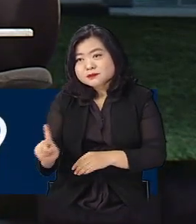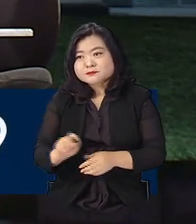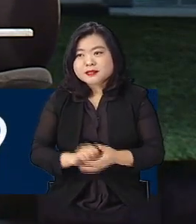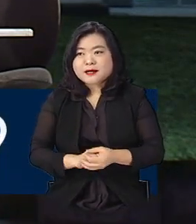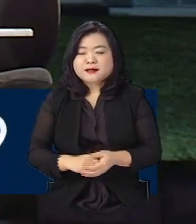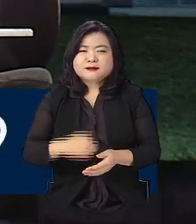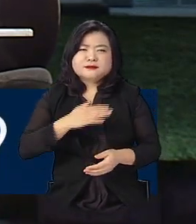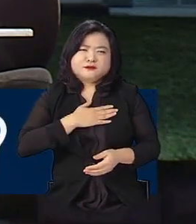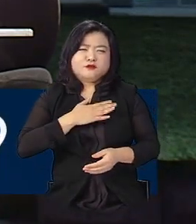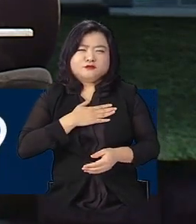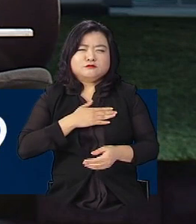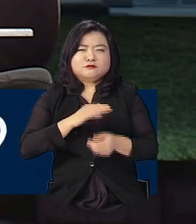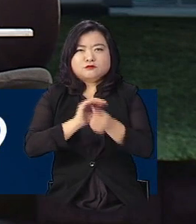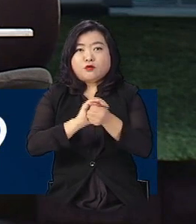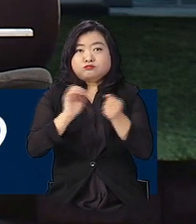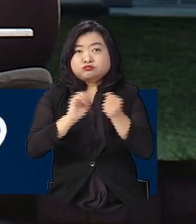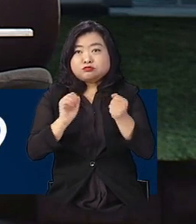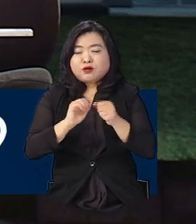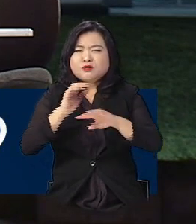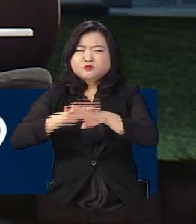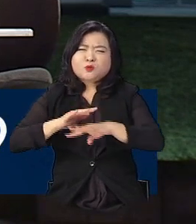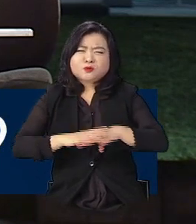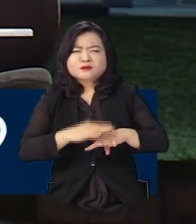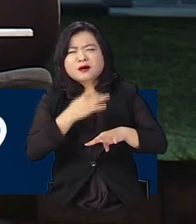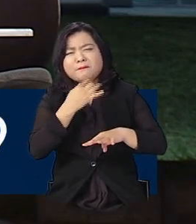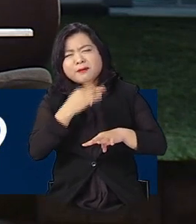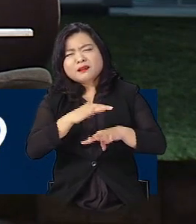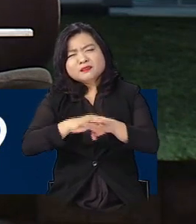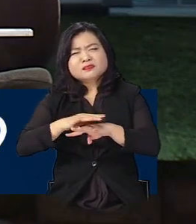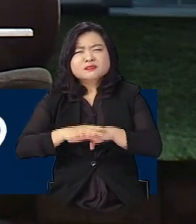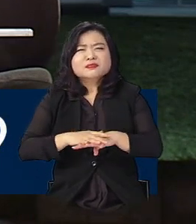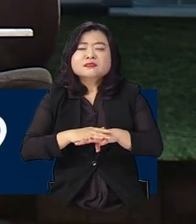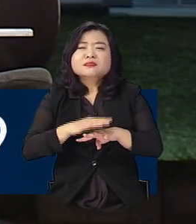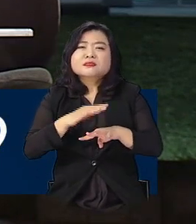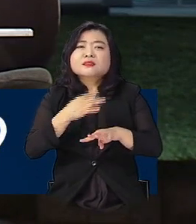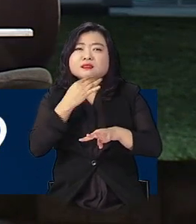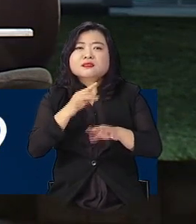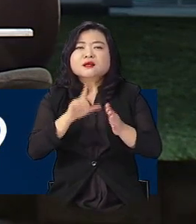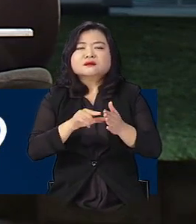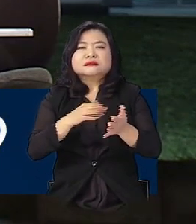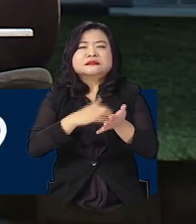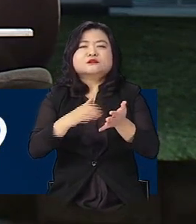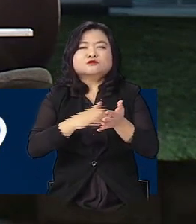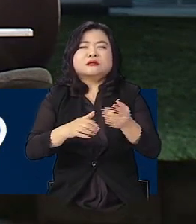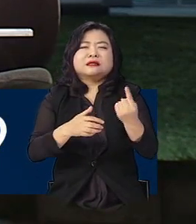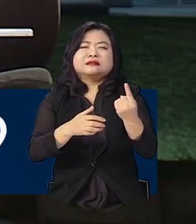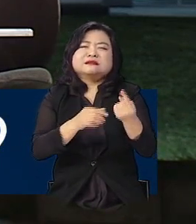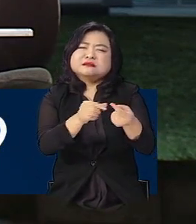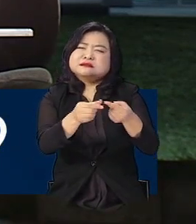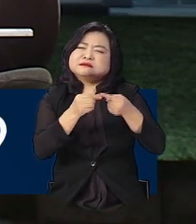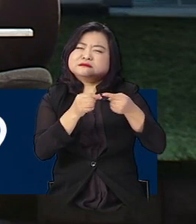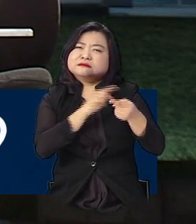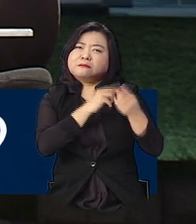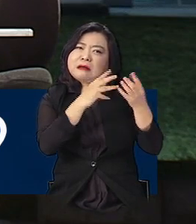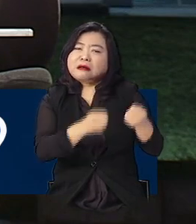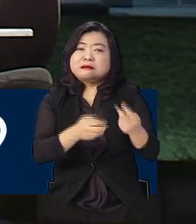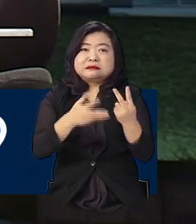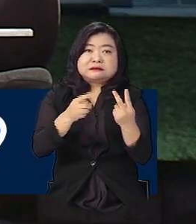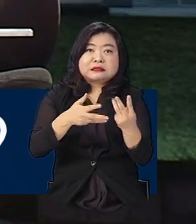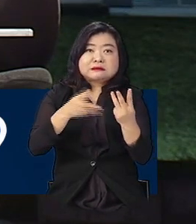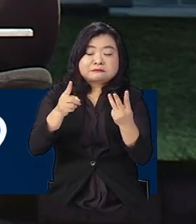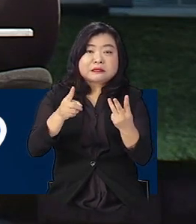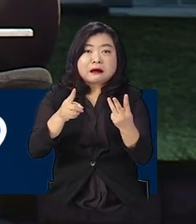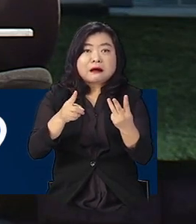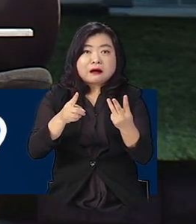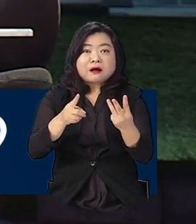계십니까? 저는 우리 경상북도가 농사만 짓고 살 때는 인구가 1등이었어요. 2차, 3차 시대에 가니까 세계화,